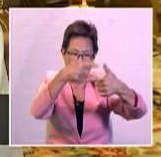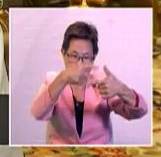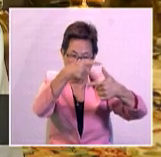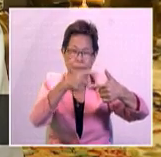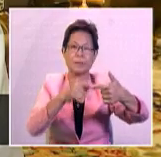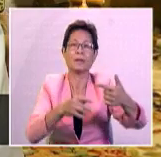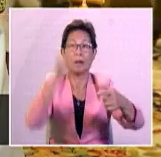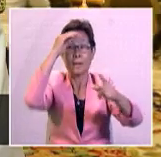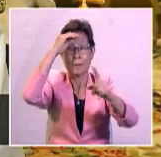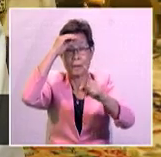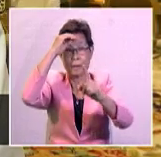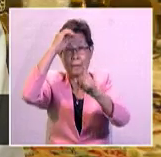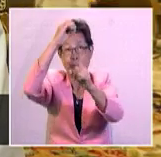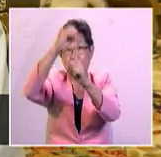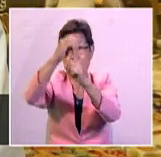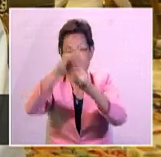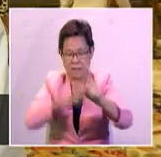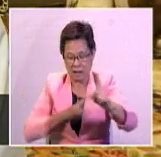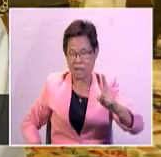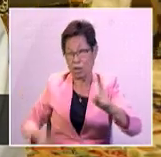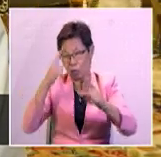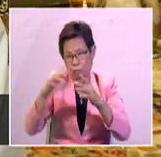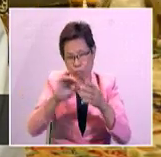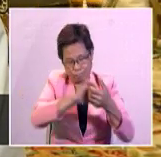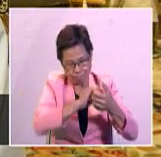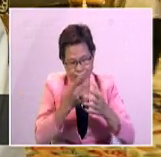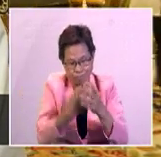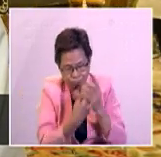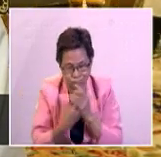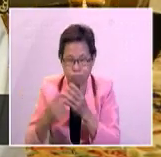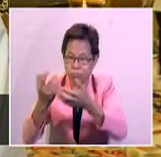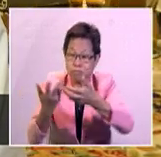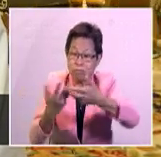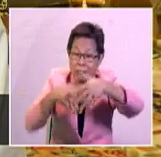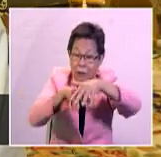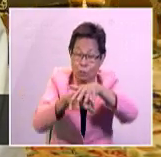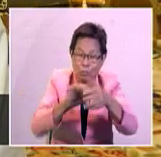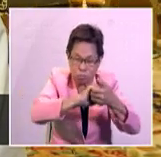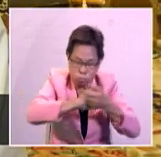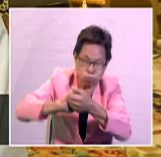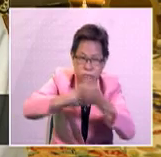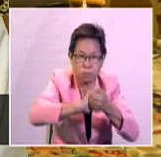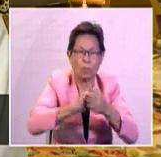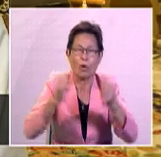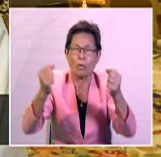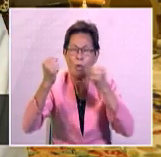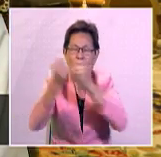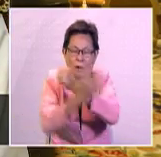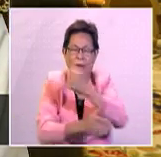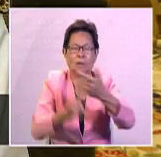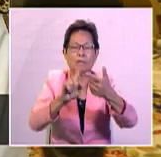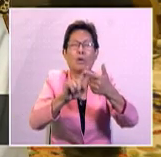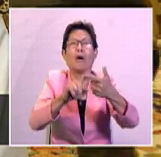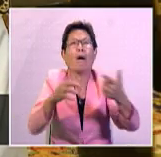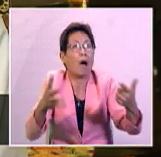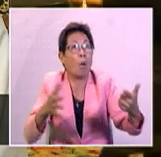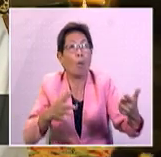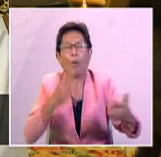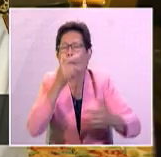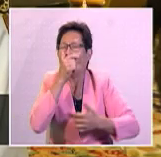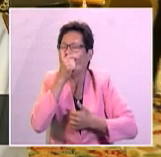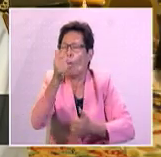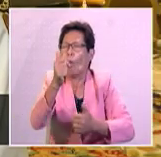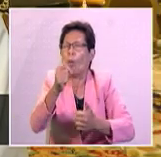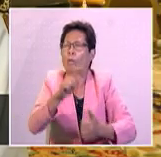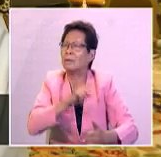untuk menyatu padukan memperkukuh perpaduan dalam negara kita. Yang kedua, saya sangat teruja bagaimana Tuanku begitu